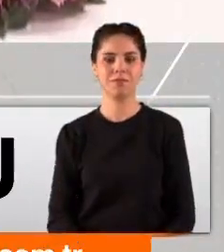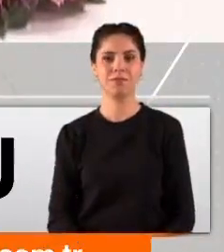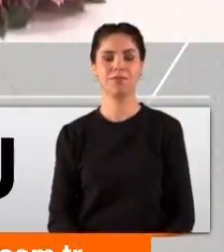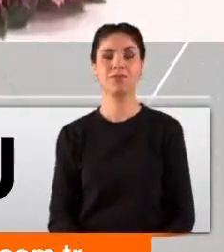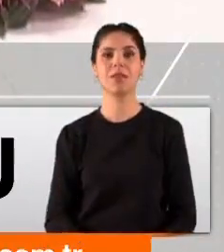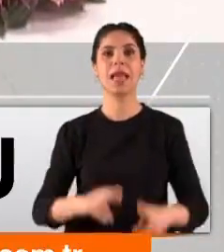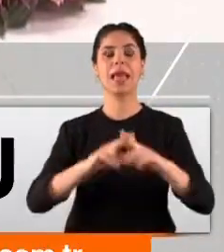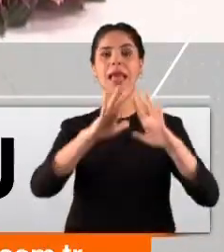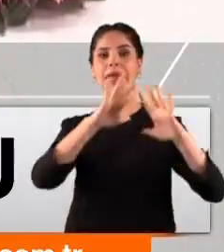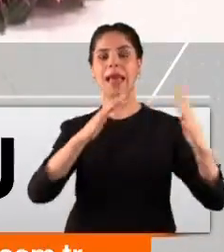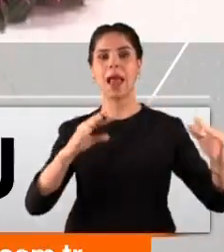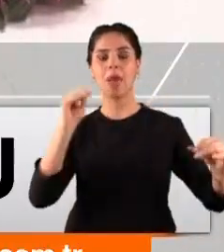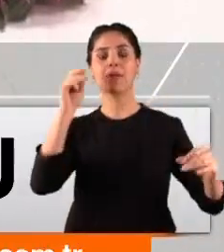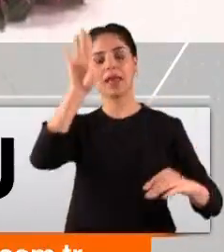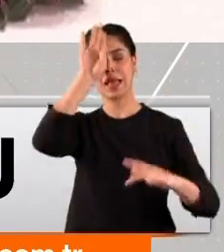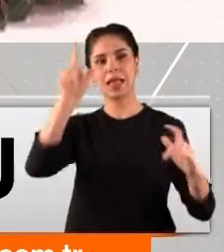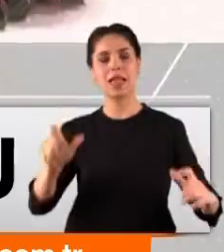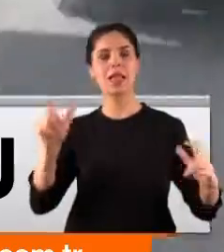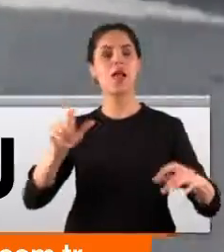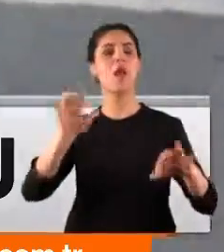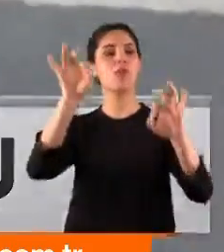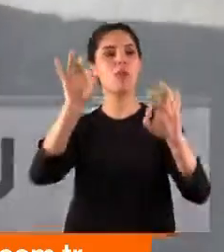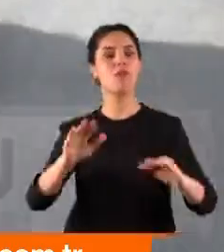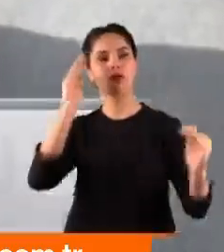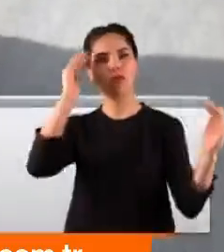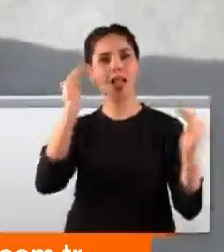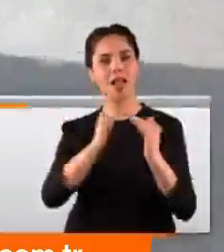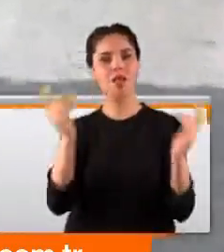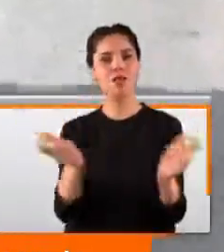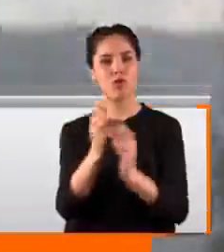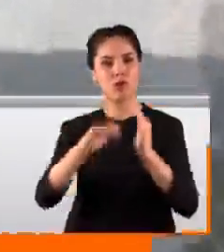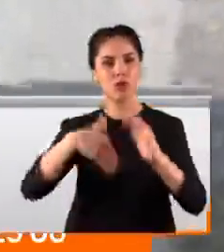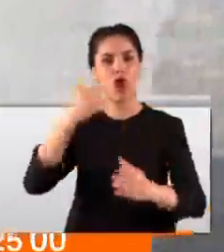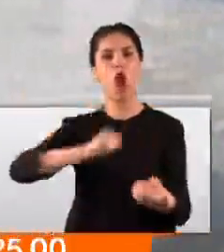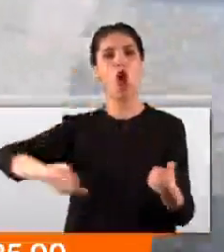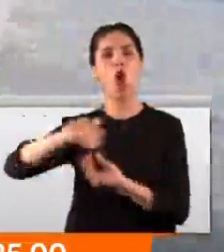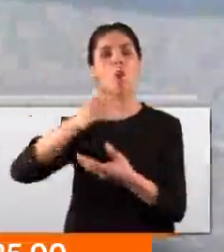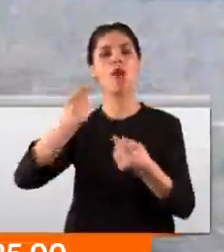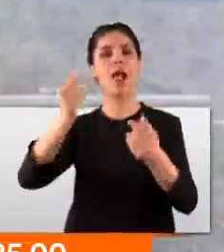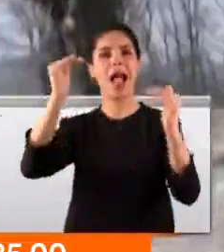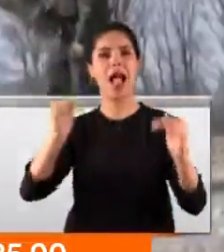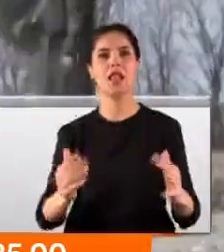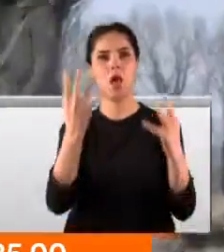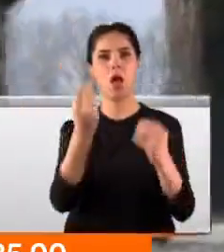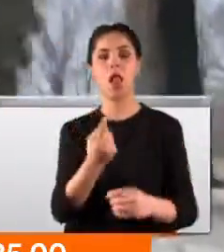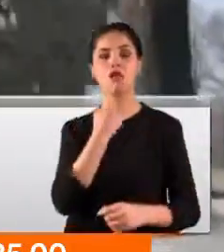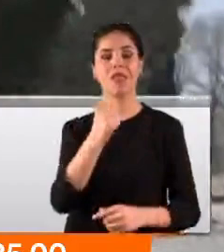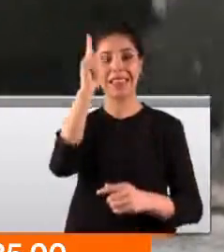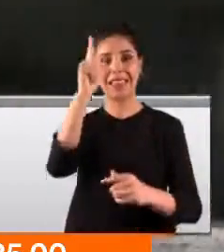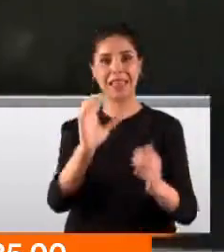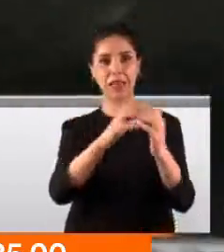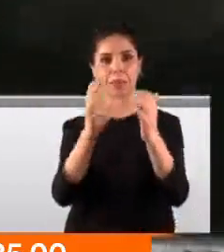Kremlin, İstanbul'da yapılan müzakerelerin ardından Kiev ve Çernihiv çevresindeki operasyonları azaltacağını duyurmuştu. İlk birlikler